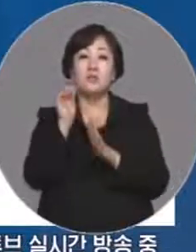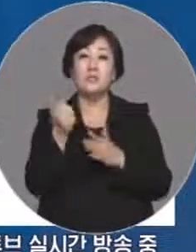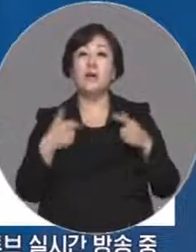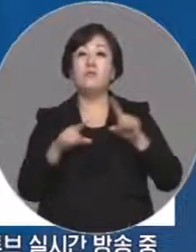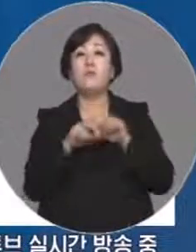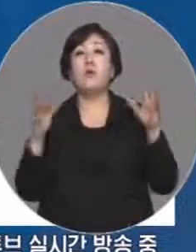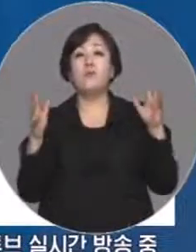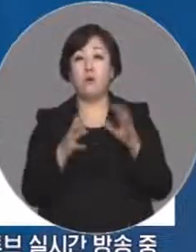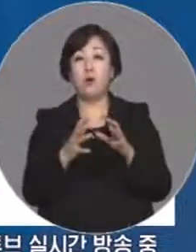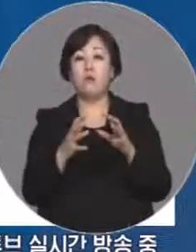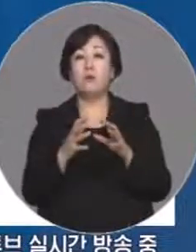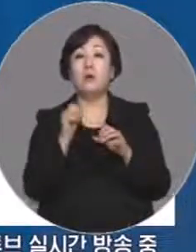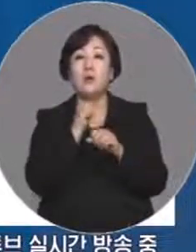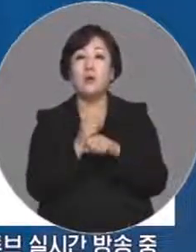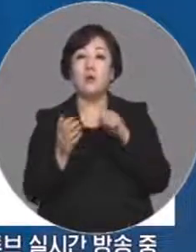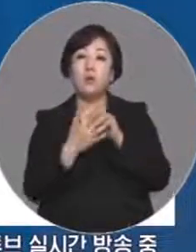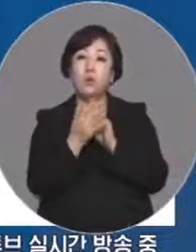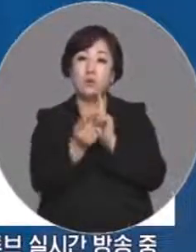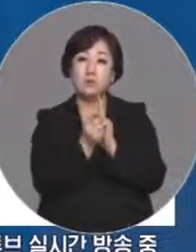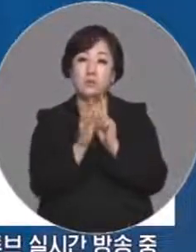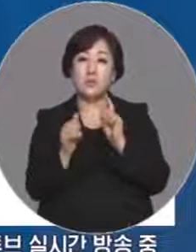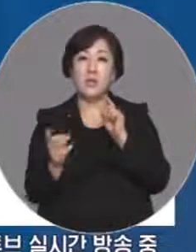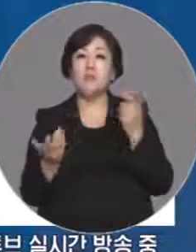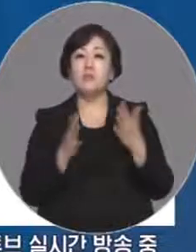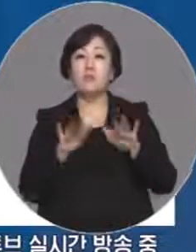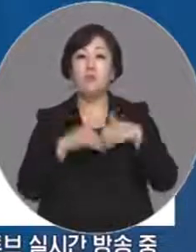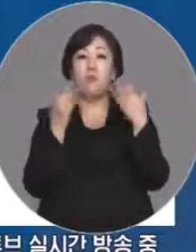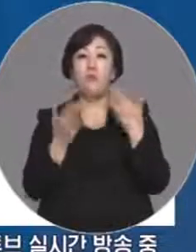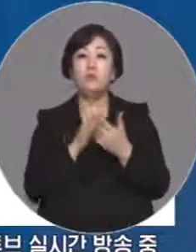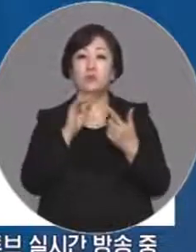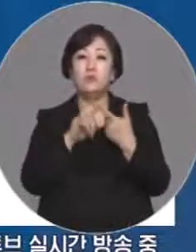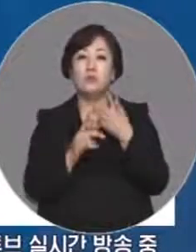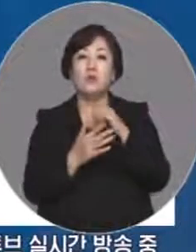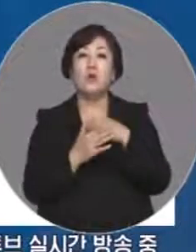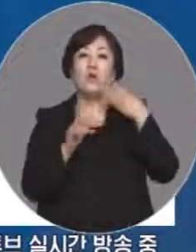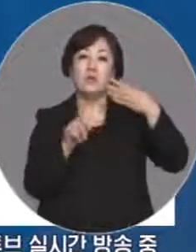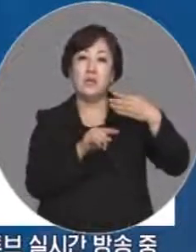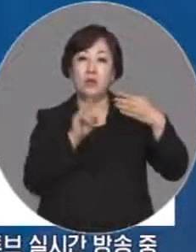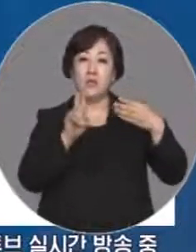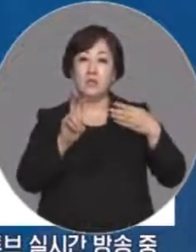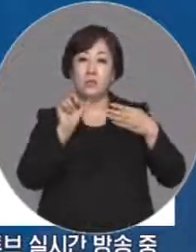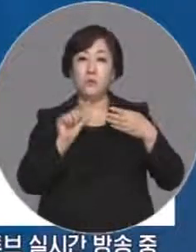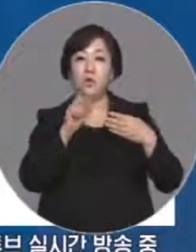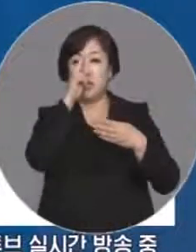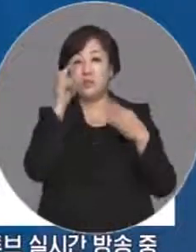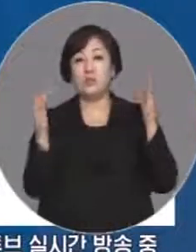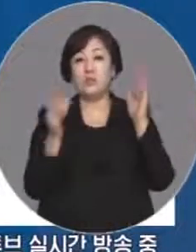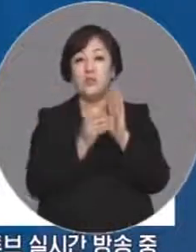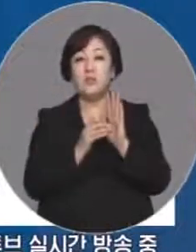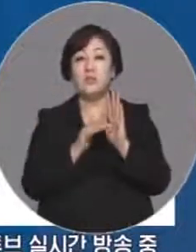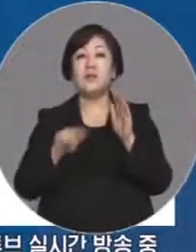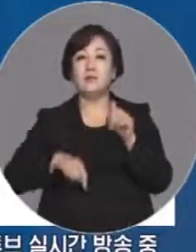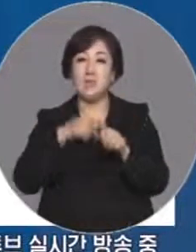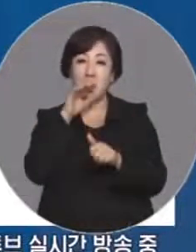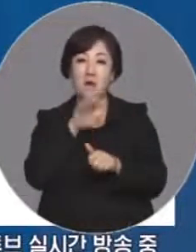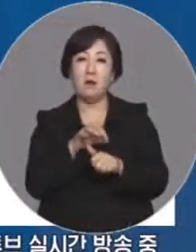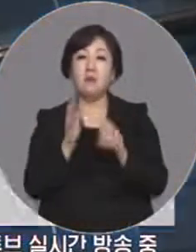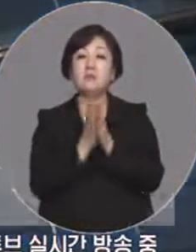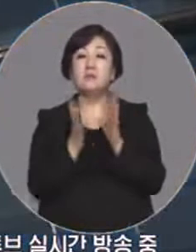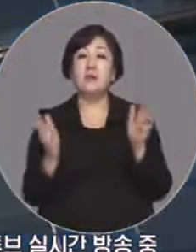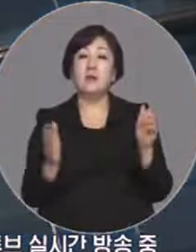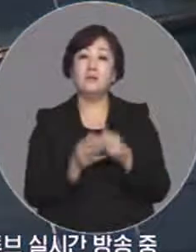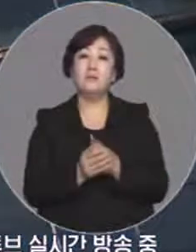있습니다. 접촉자로 분류된 직원 모두는 4월 25일 정오까지 자가격리에